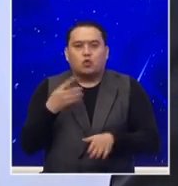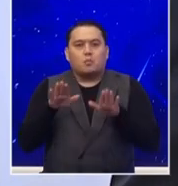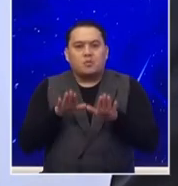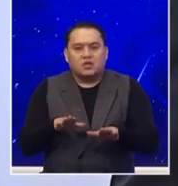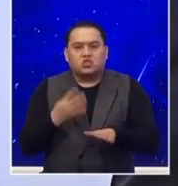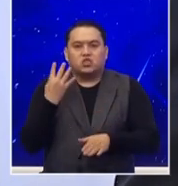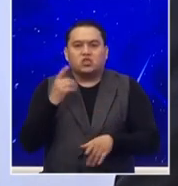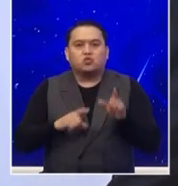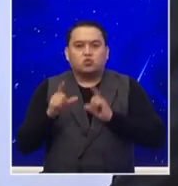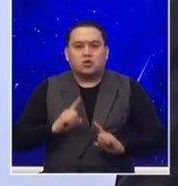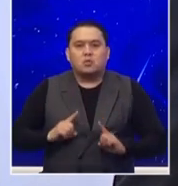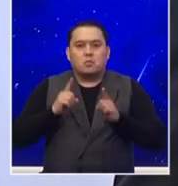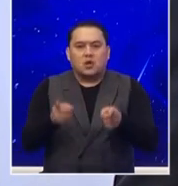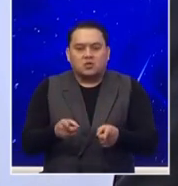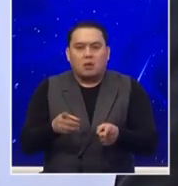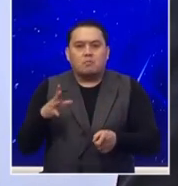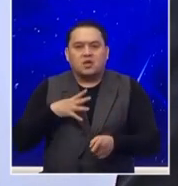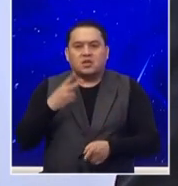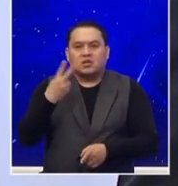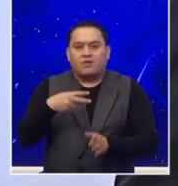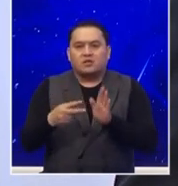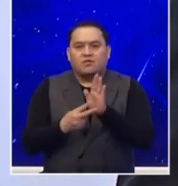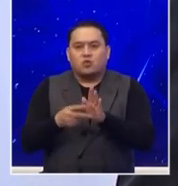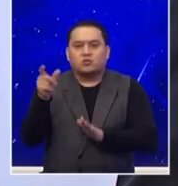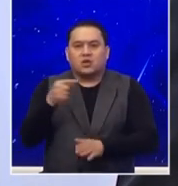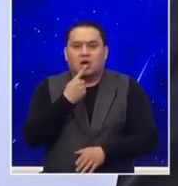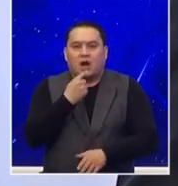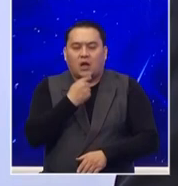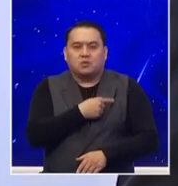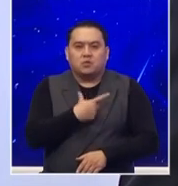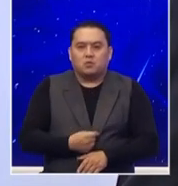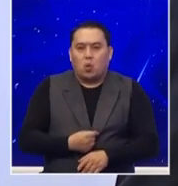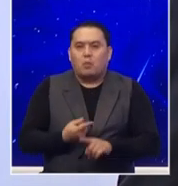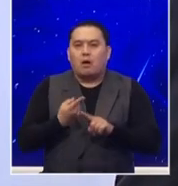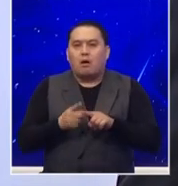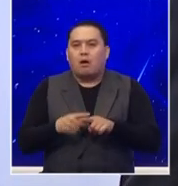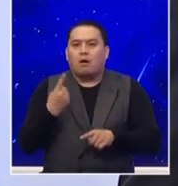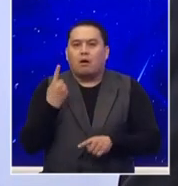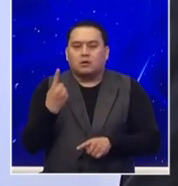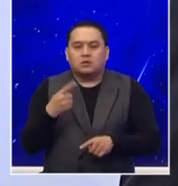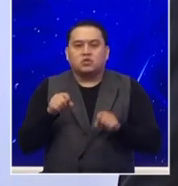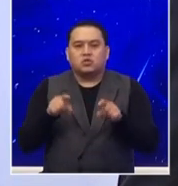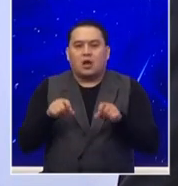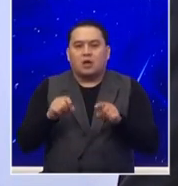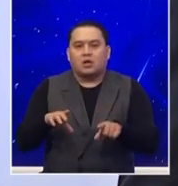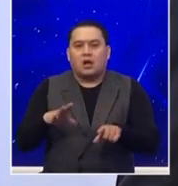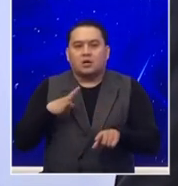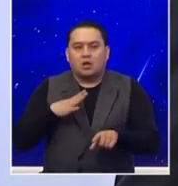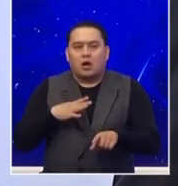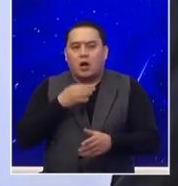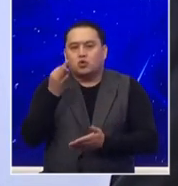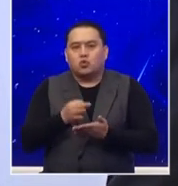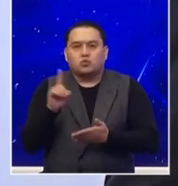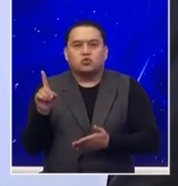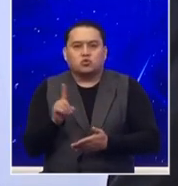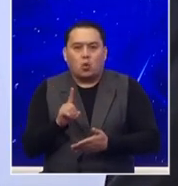поступало 4 студента. Пришло у нас 28 человек с красным дипломом, 1 человек с Алтынбельга. То есть это о чем говорит?